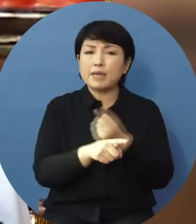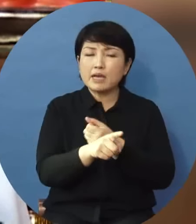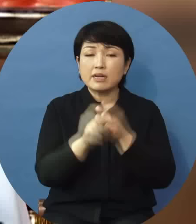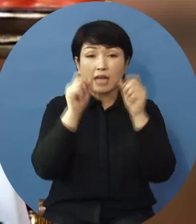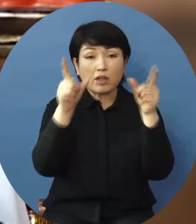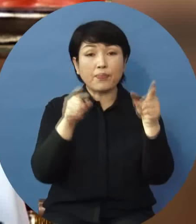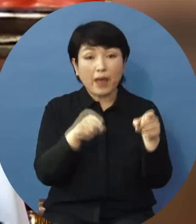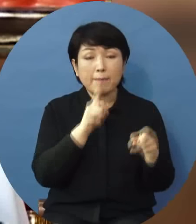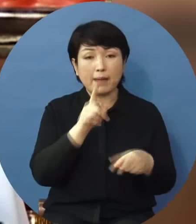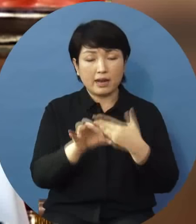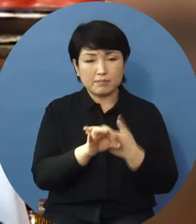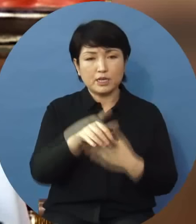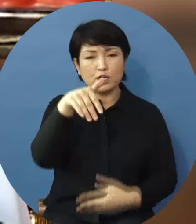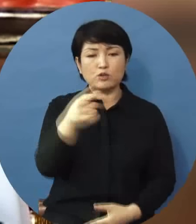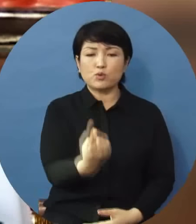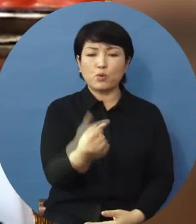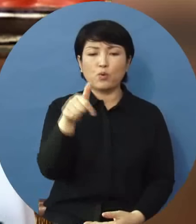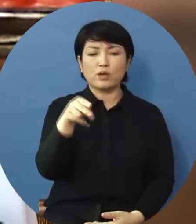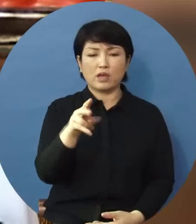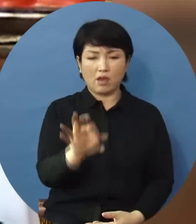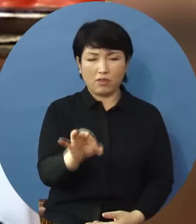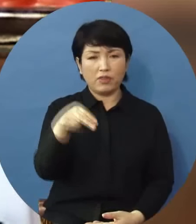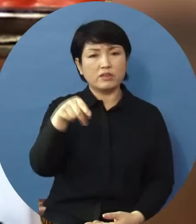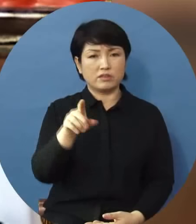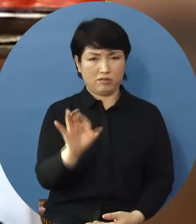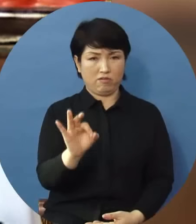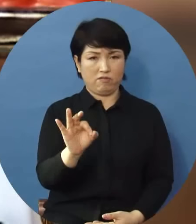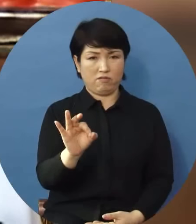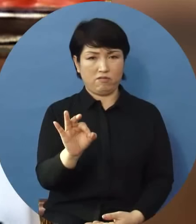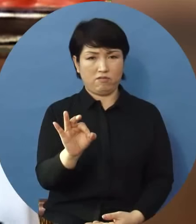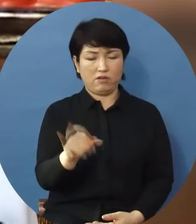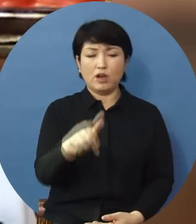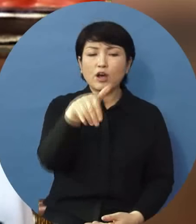이것을 초견성이라 그럽니다. 초견성했다.